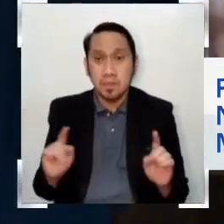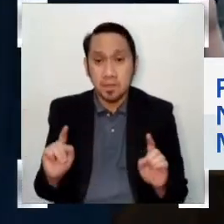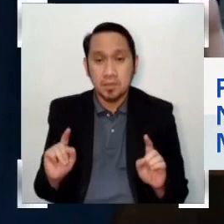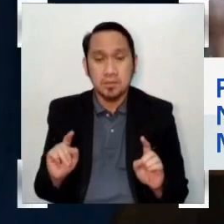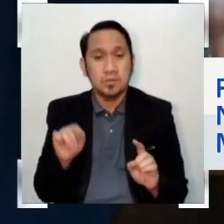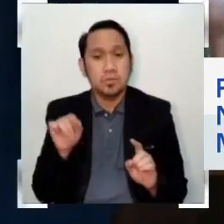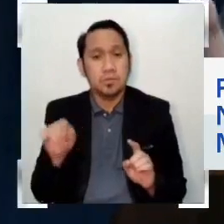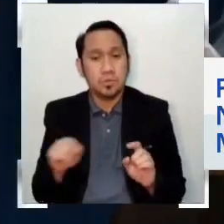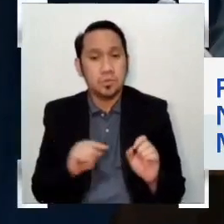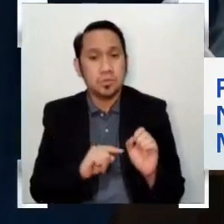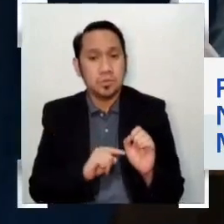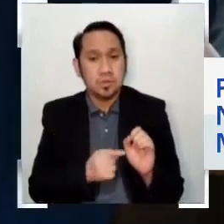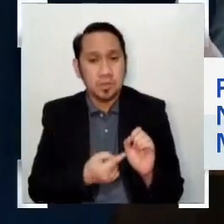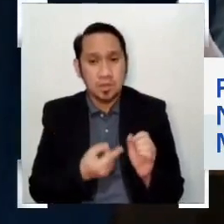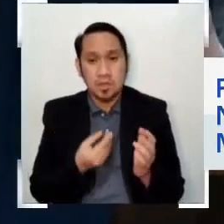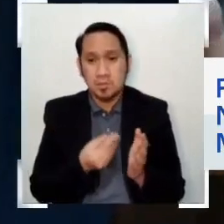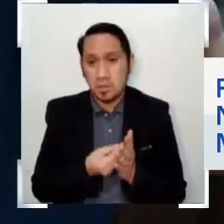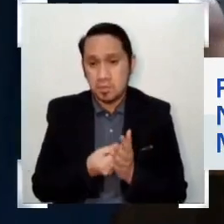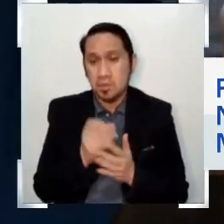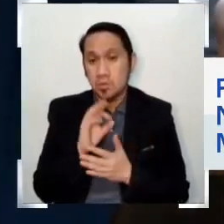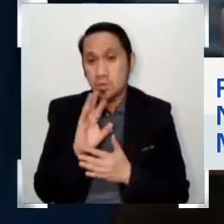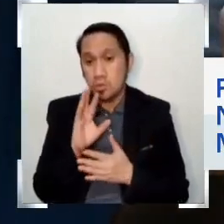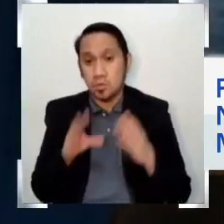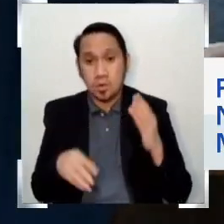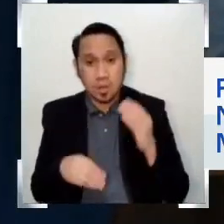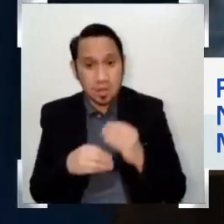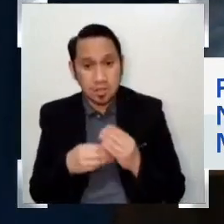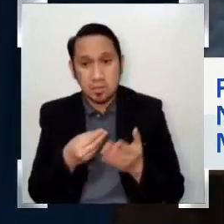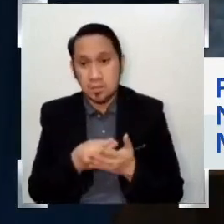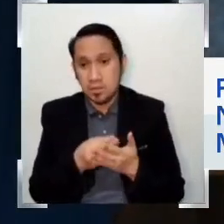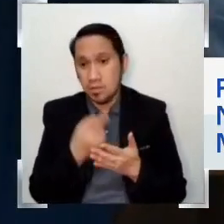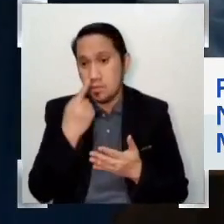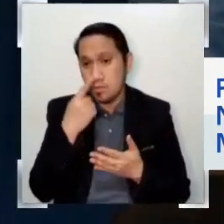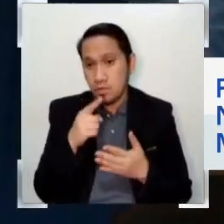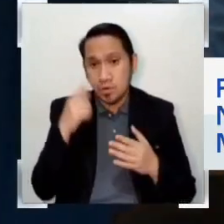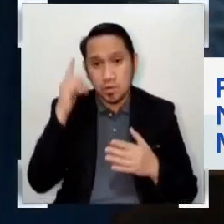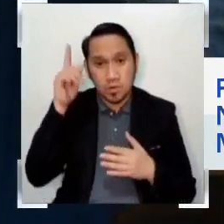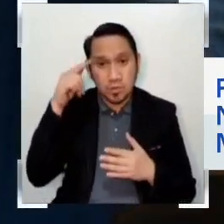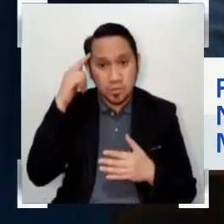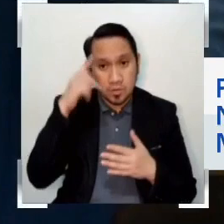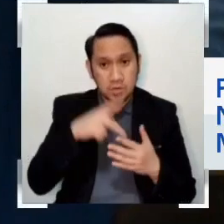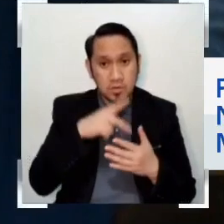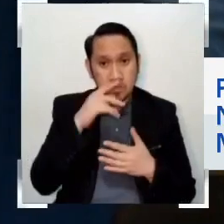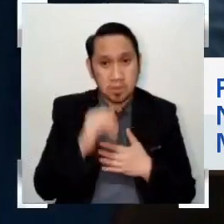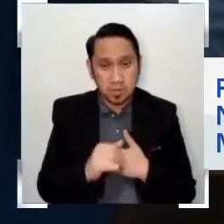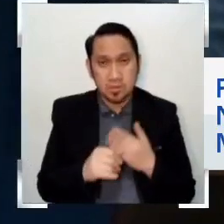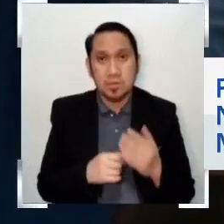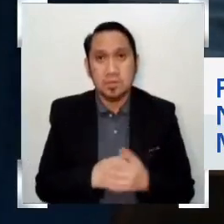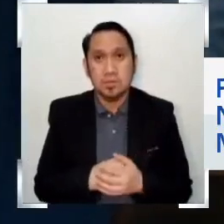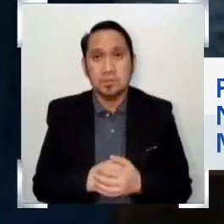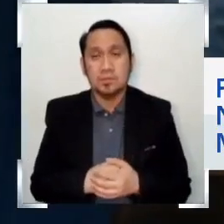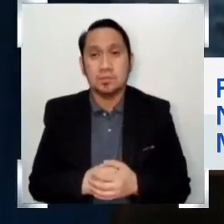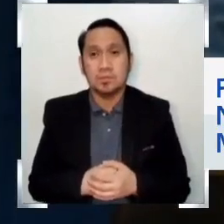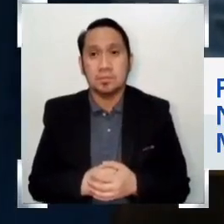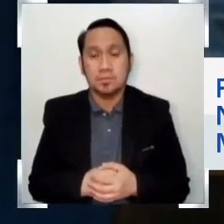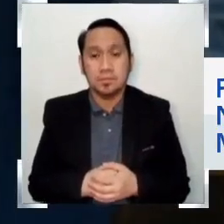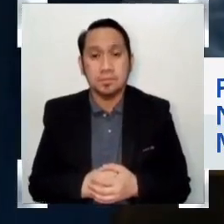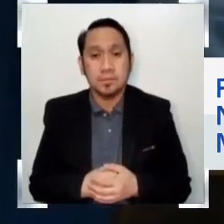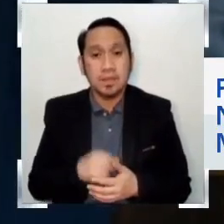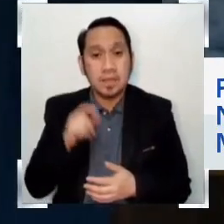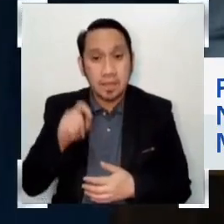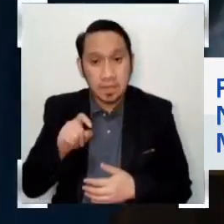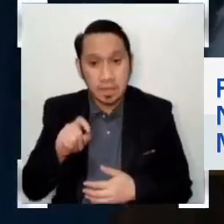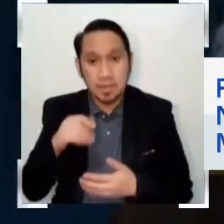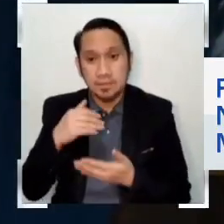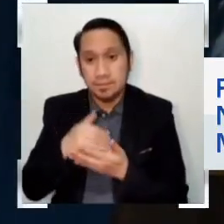dagdagan ng pondo para sa mga government projects, wala namang against doon eh. Kailangan ng pondo, lahat